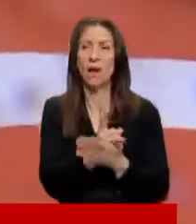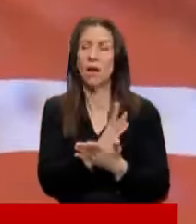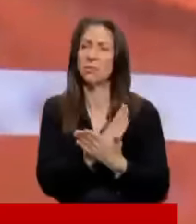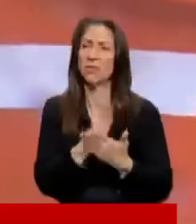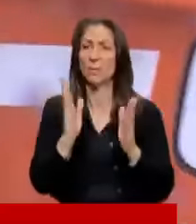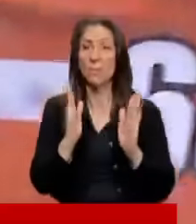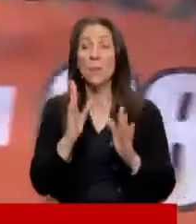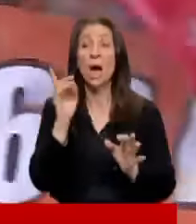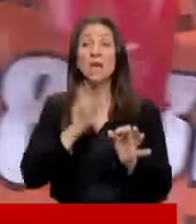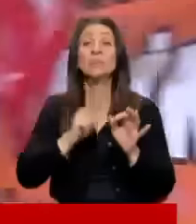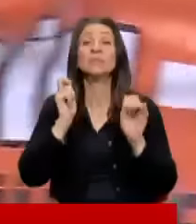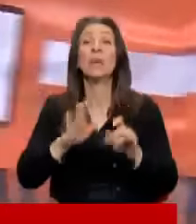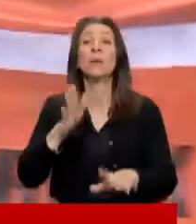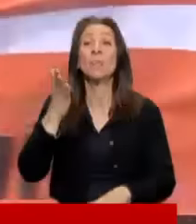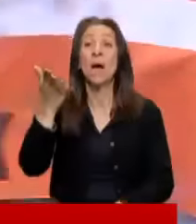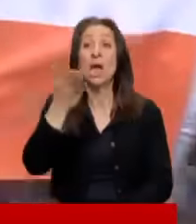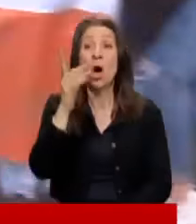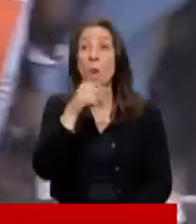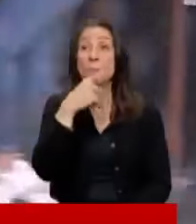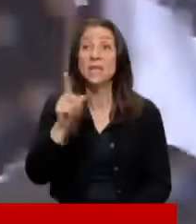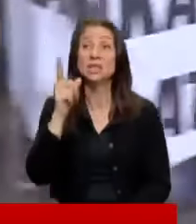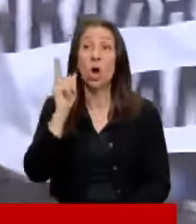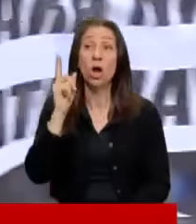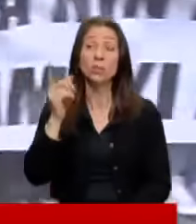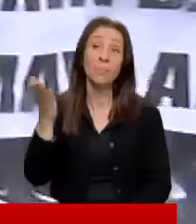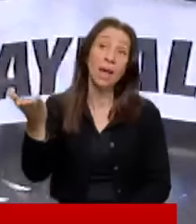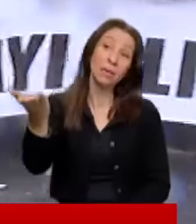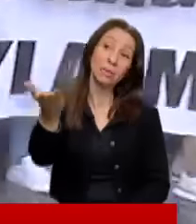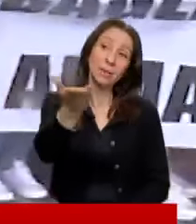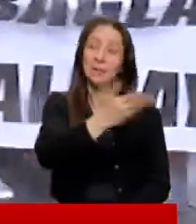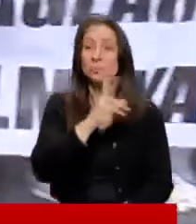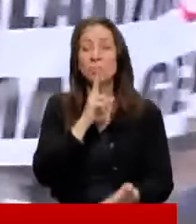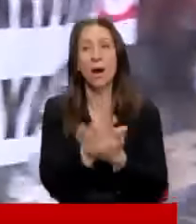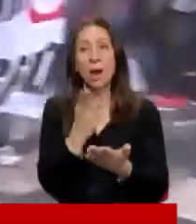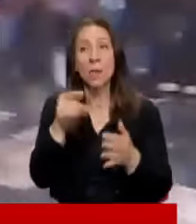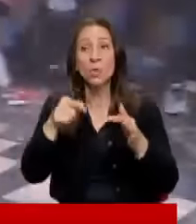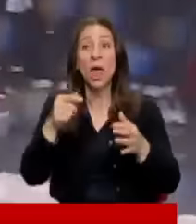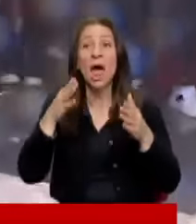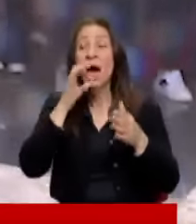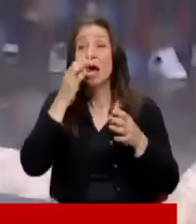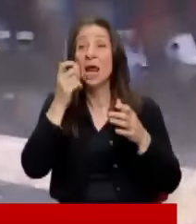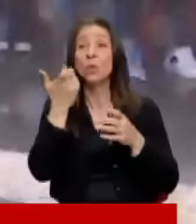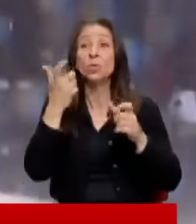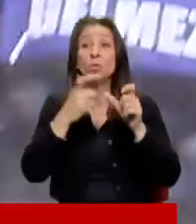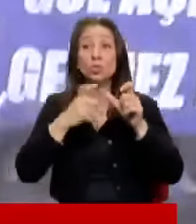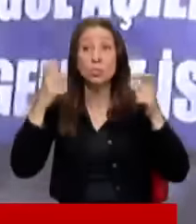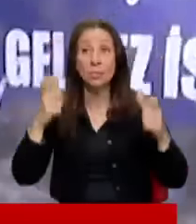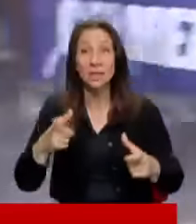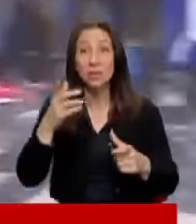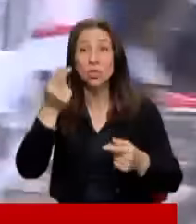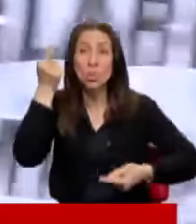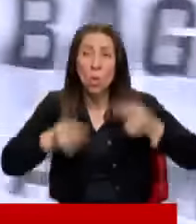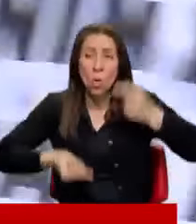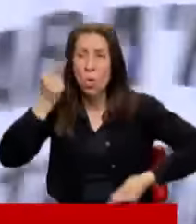ama ataması yapılmayan on binlerce öğretmen de çok kararlı Bugün Ankara Ulus meydanında